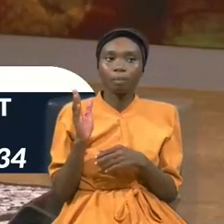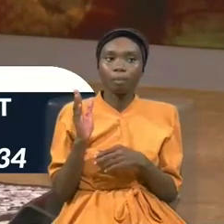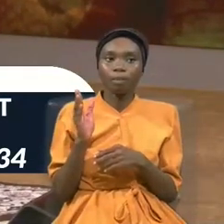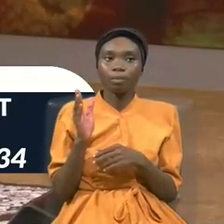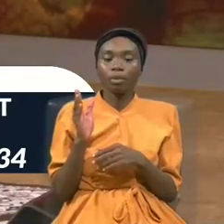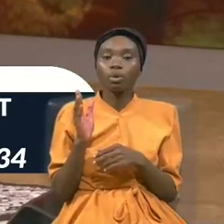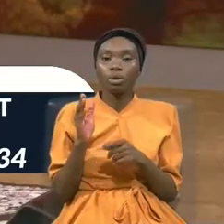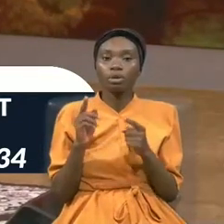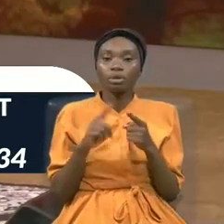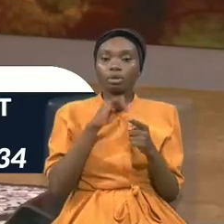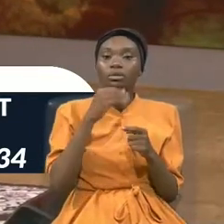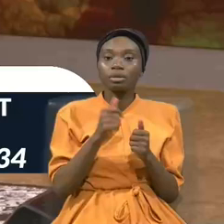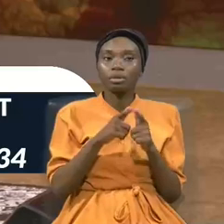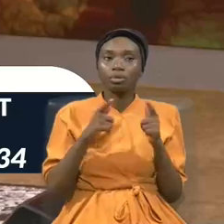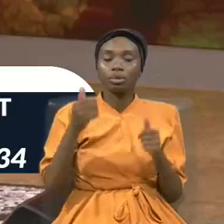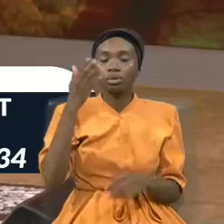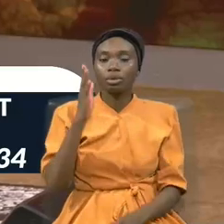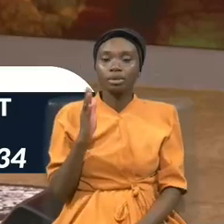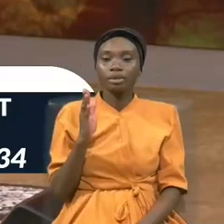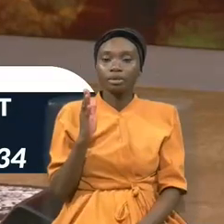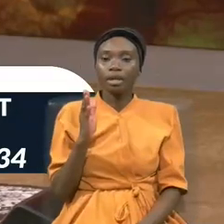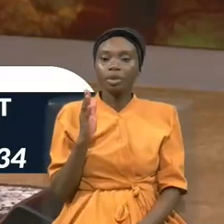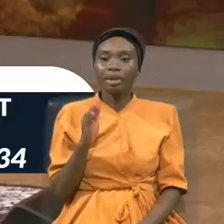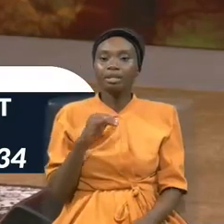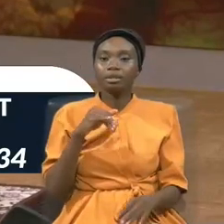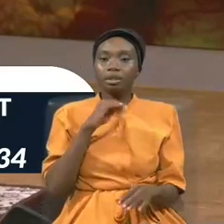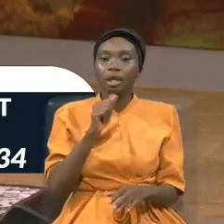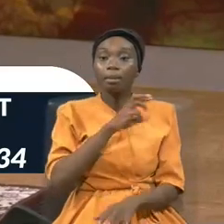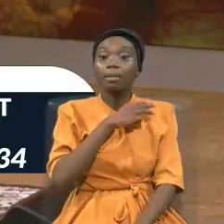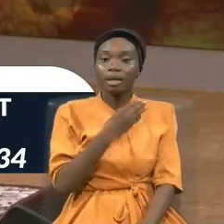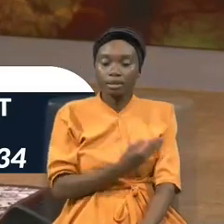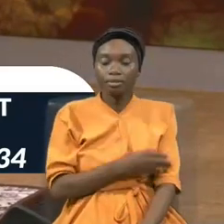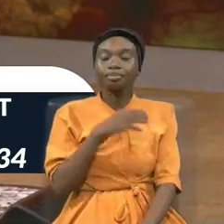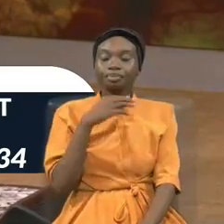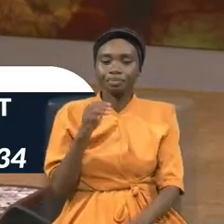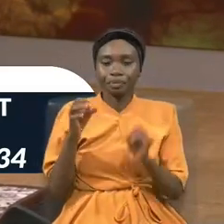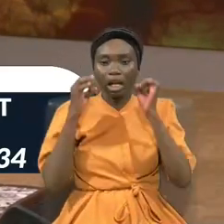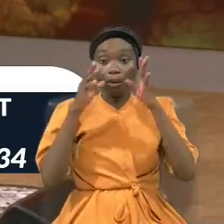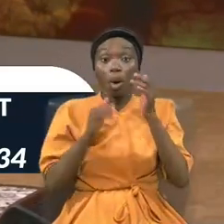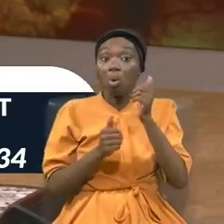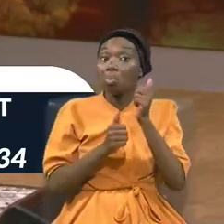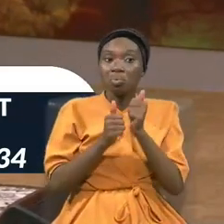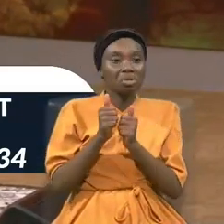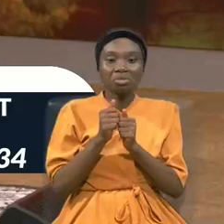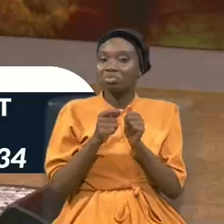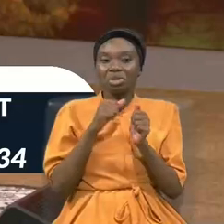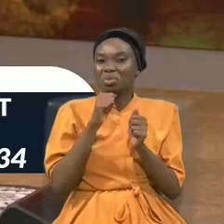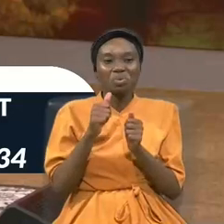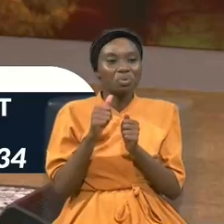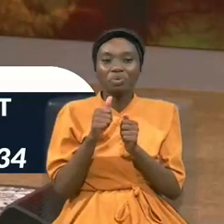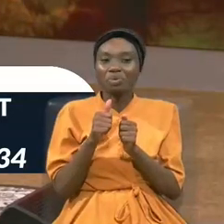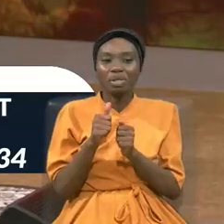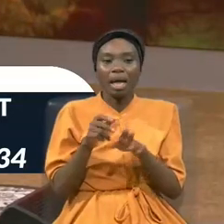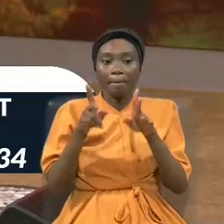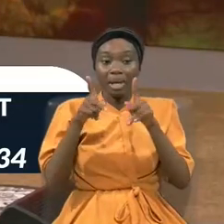des seigneurs, le Dieu grand, fort et terrible, qui ne fait point exception